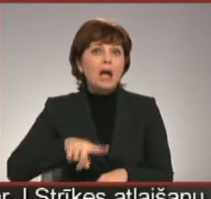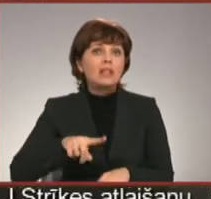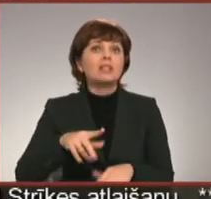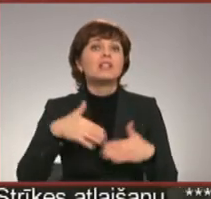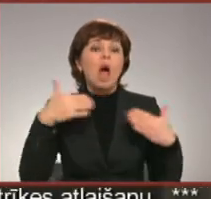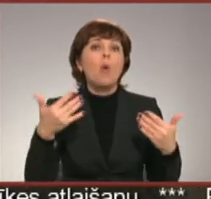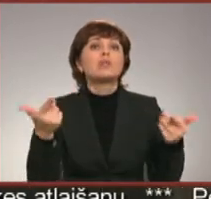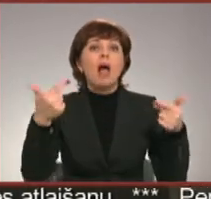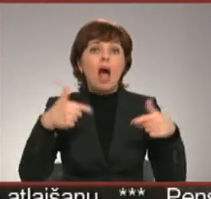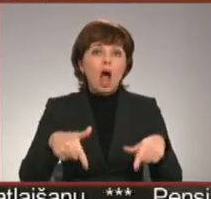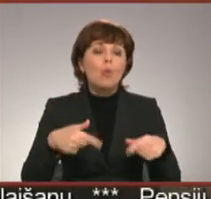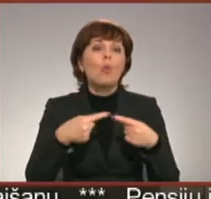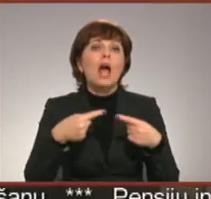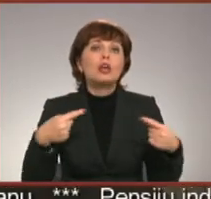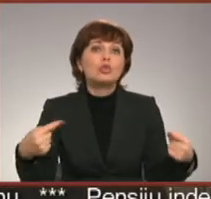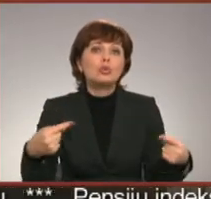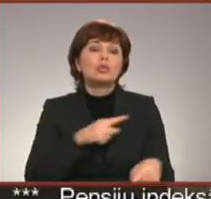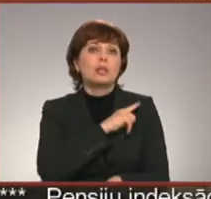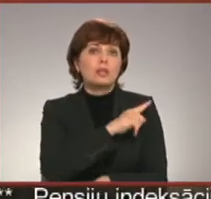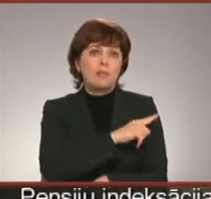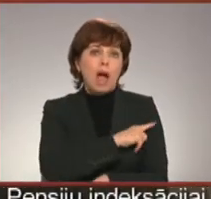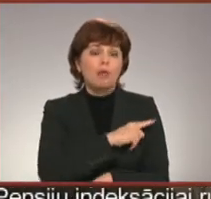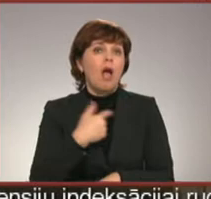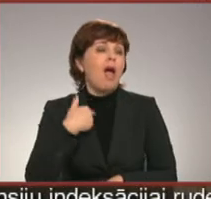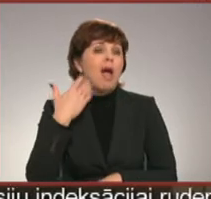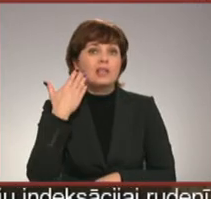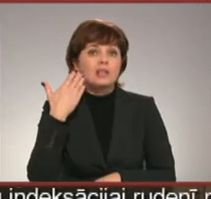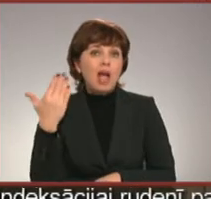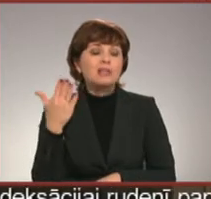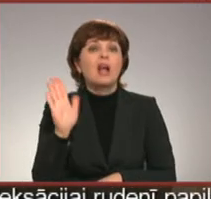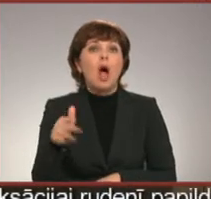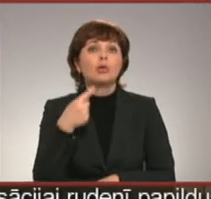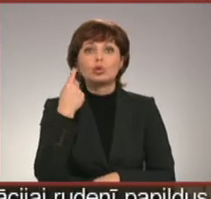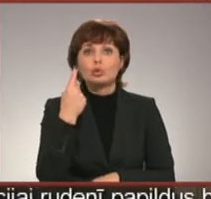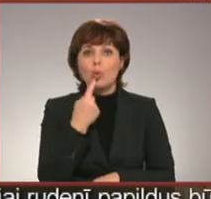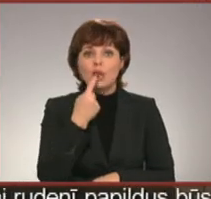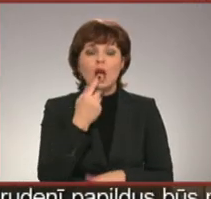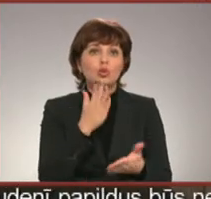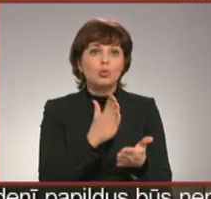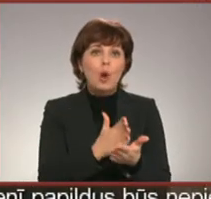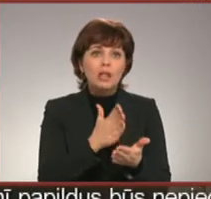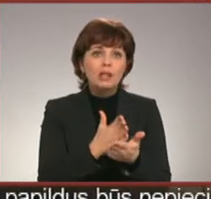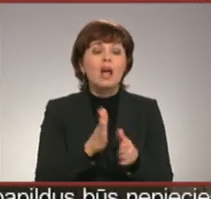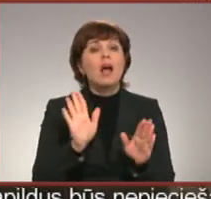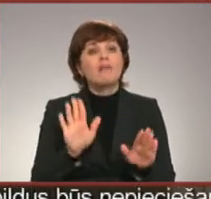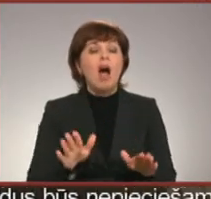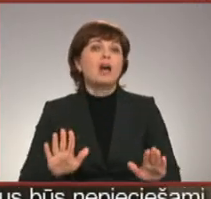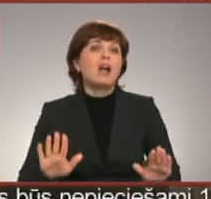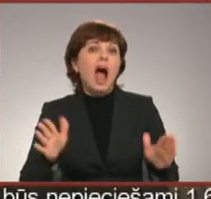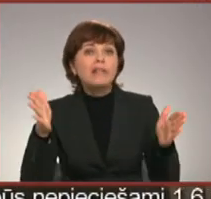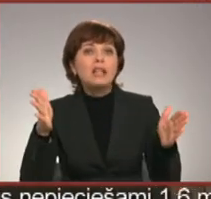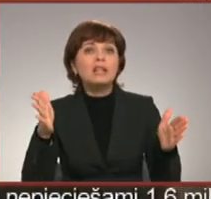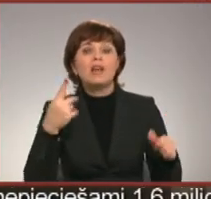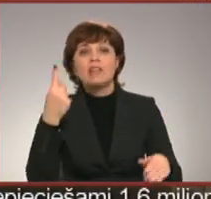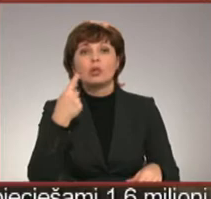laika, resursu, spēka. Nu, es īsti nezinu, kā stundas notiks, bet var gadīties, ka viena